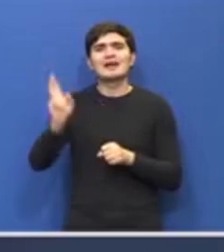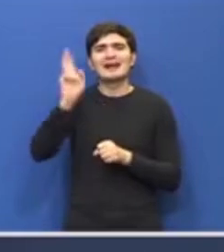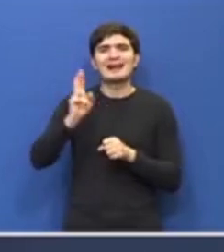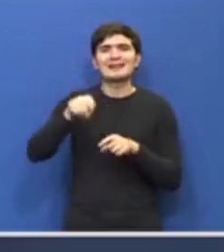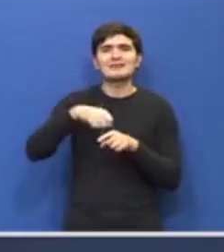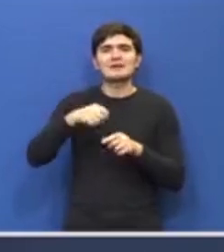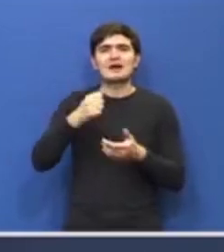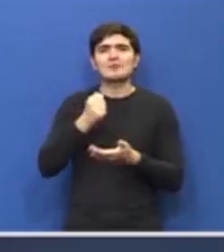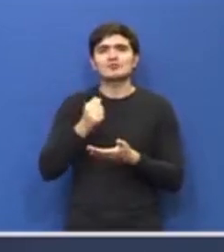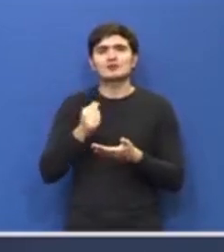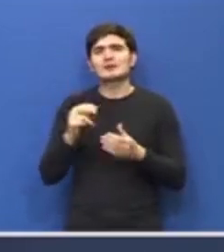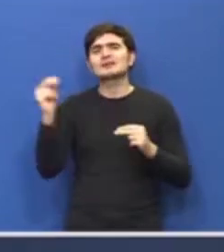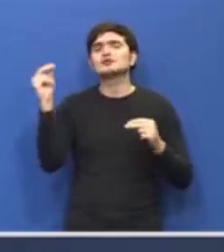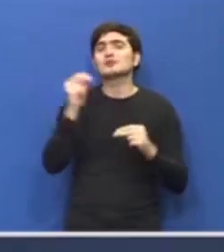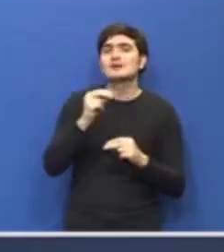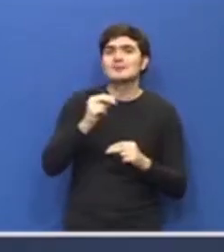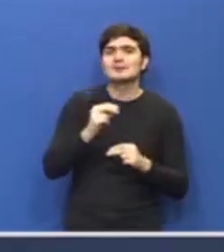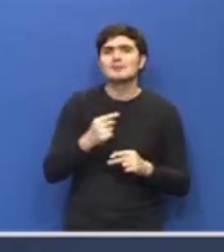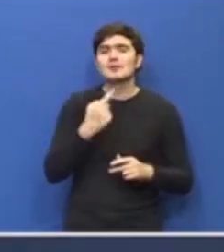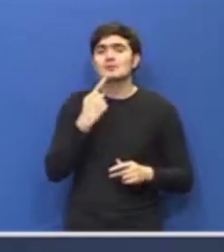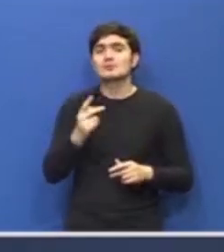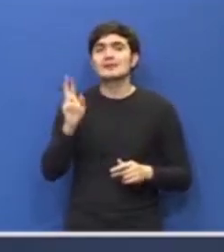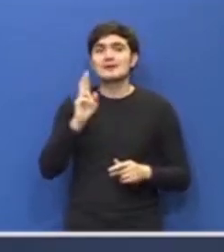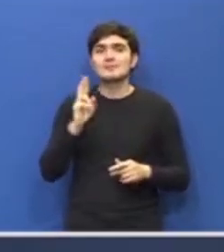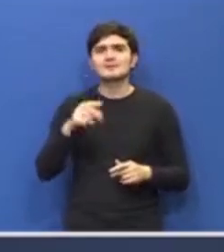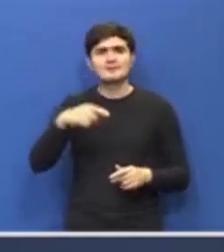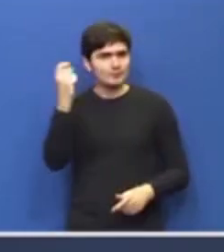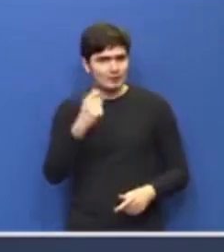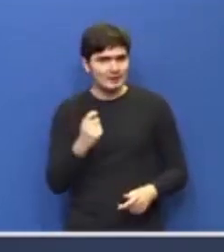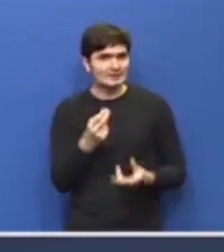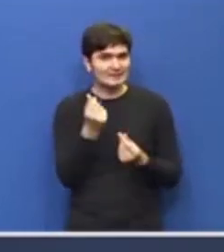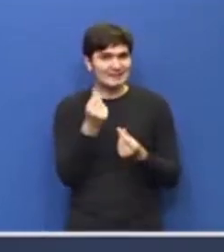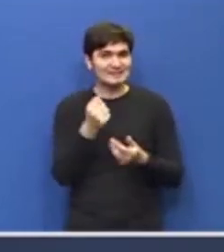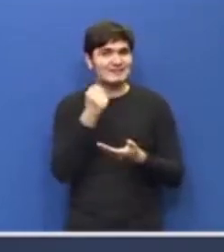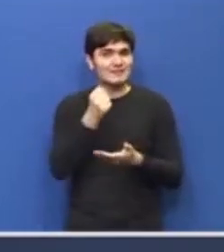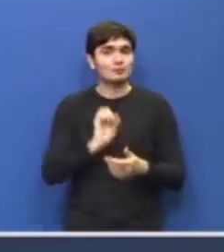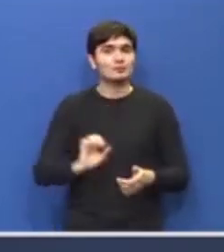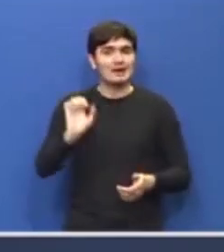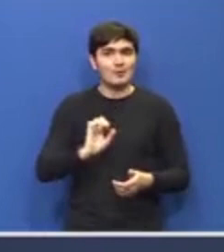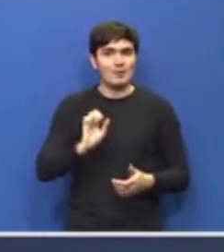suplimentăm, repet, proiecte finanțate din fonduri europene nerambursabile.